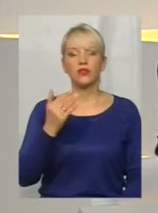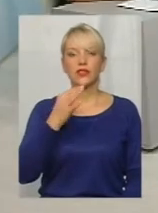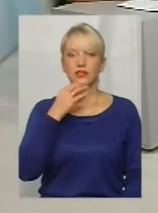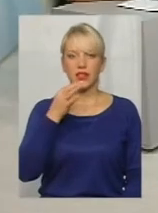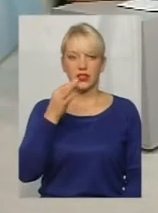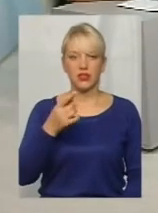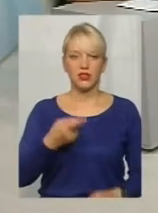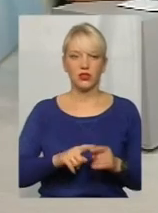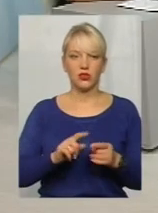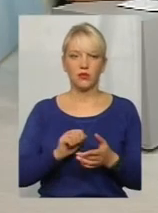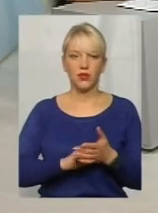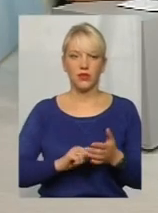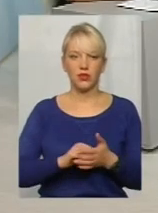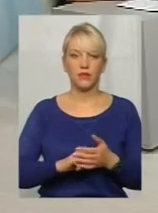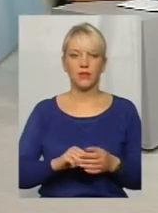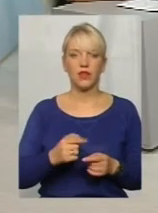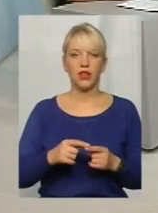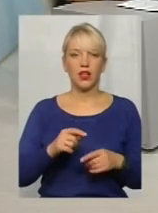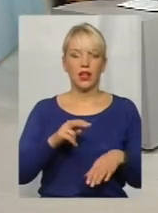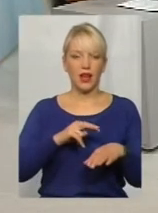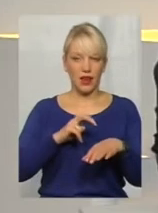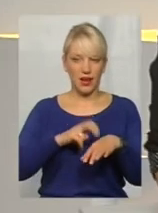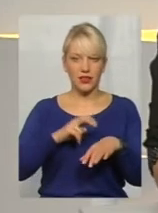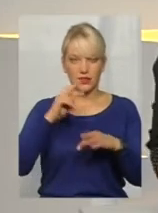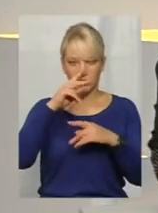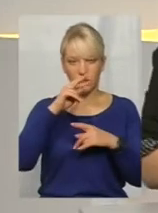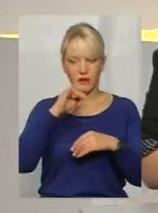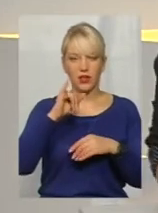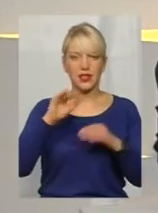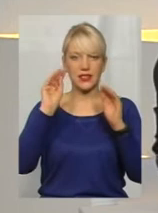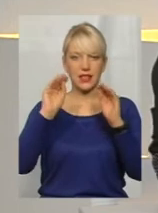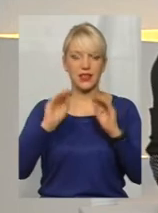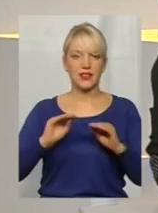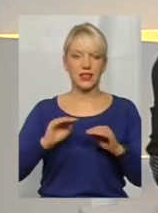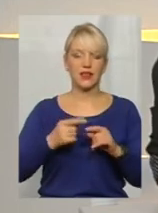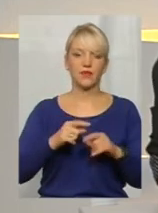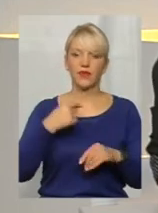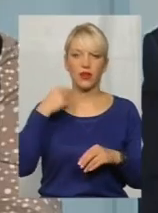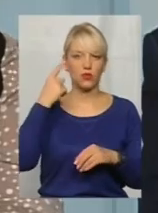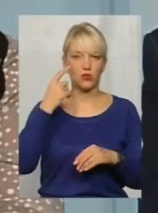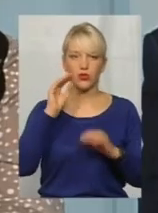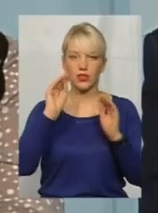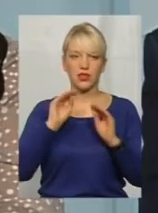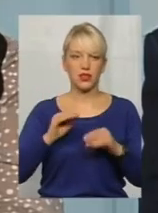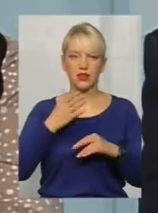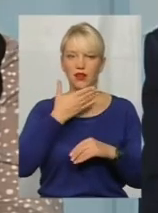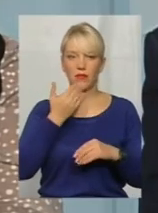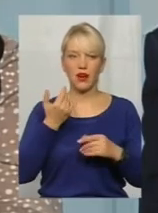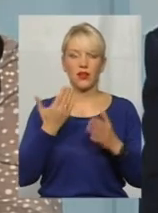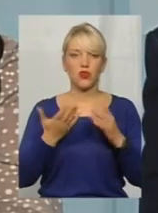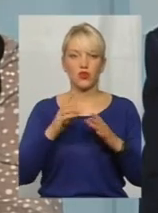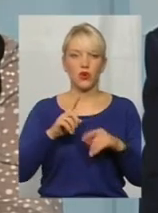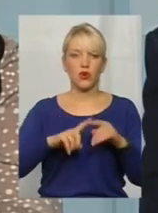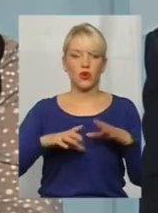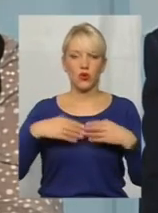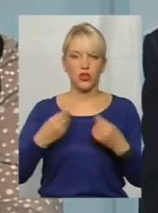приводу? Ну, відносно що, лікарських помилок? І статистики лікарських помилок? Ну, статистики, я думаю, що і немає. Якщо десь родичі